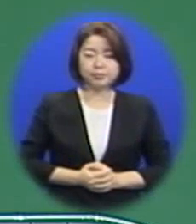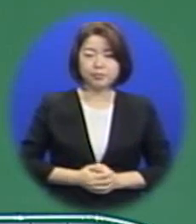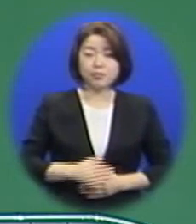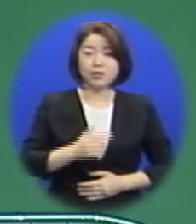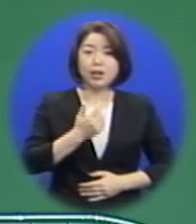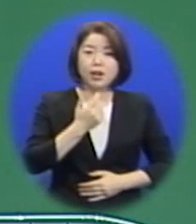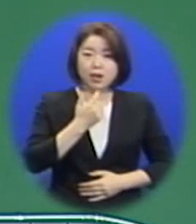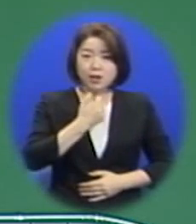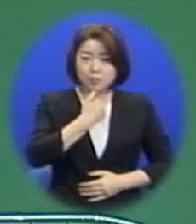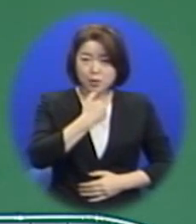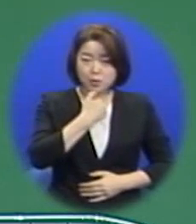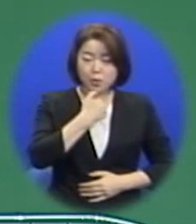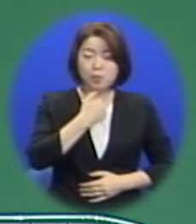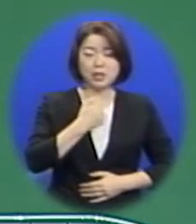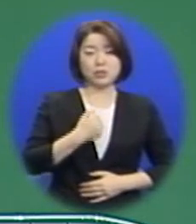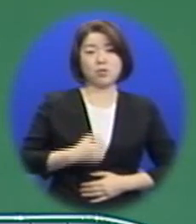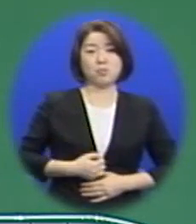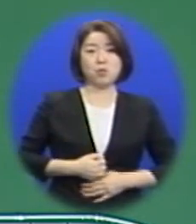로마서 8장 9절에 보면